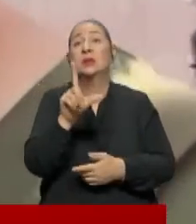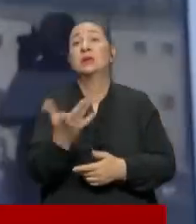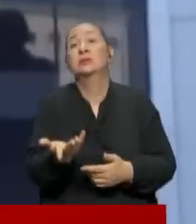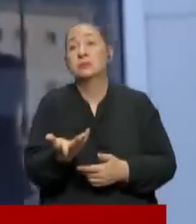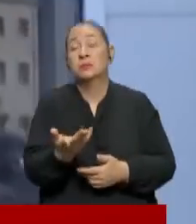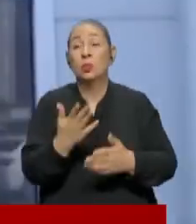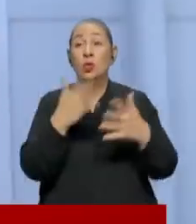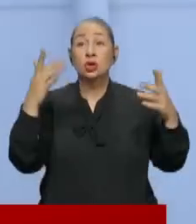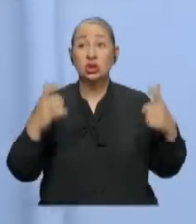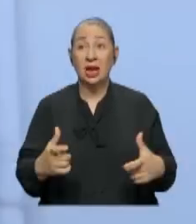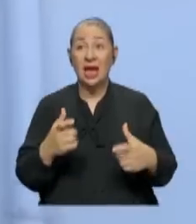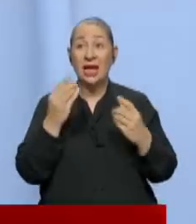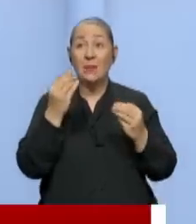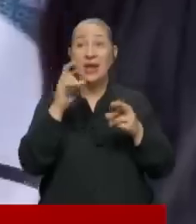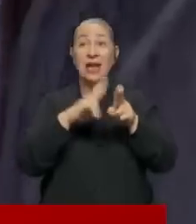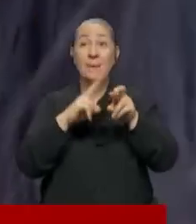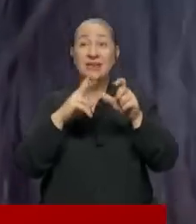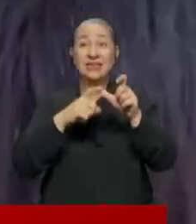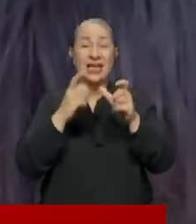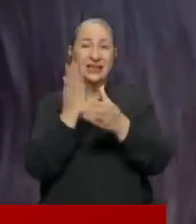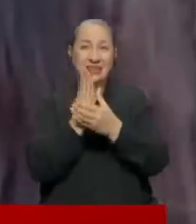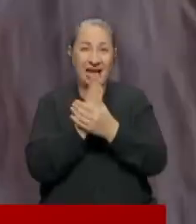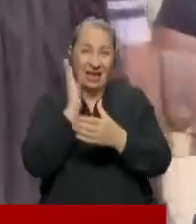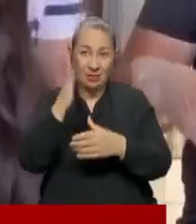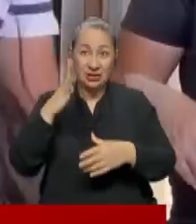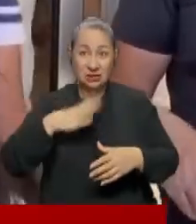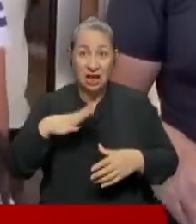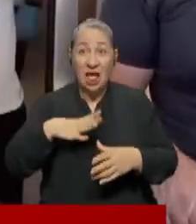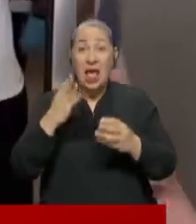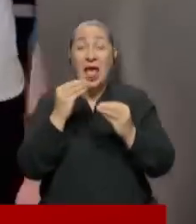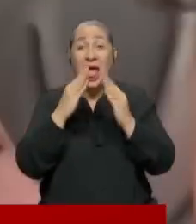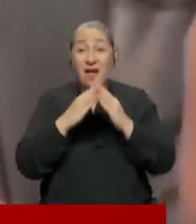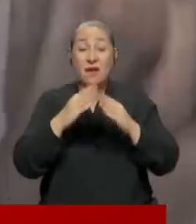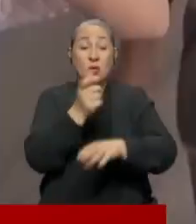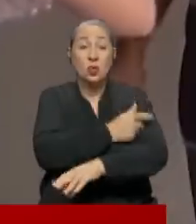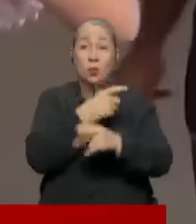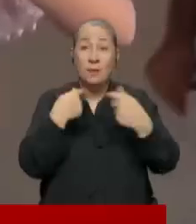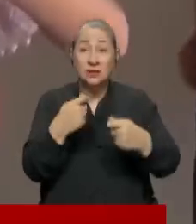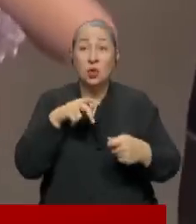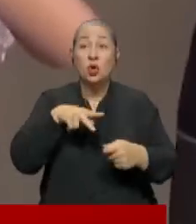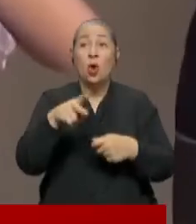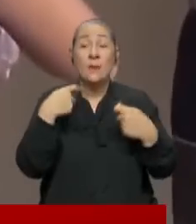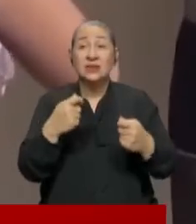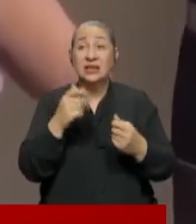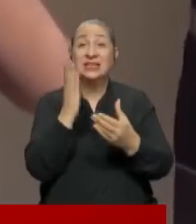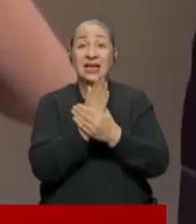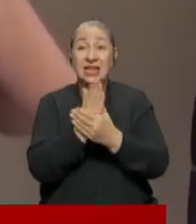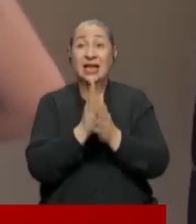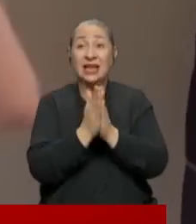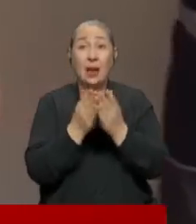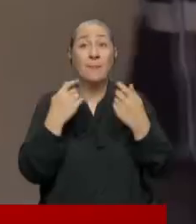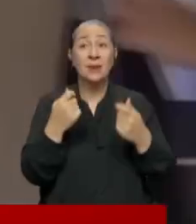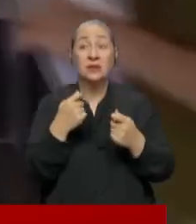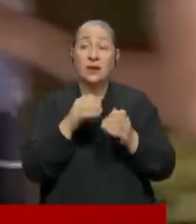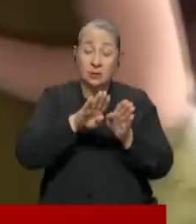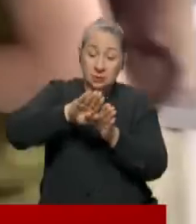gerekiyor şu an. Büyük şehirlerde iyi bir KPSS dershanesine gitmek isteyenlerin ev ve yurt masrafı, yol masrafı, dershane ve kitap